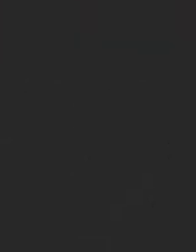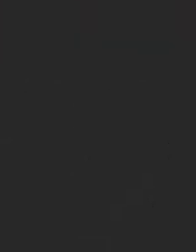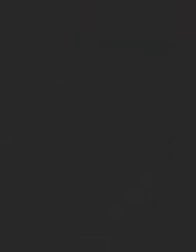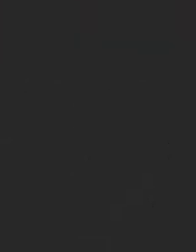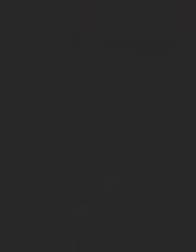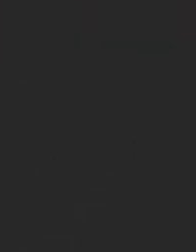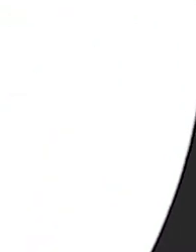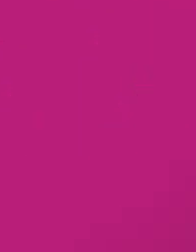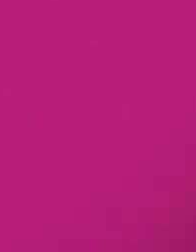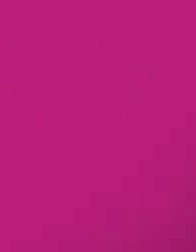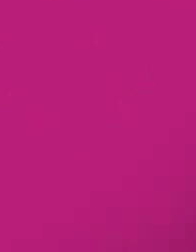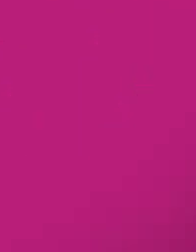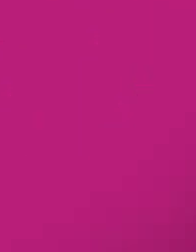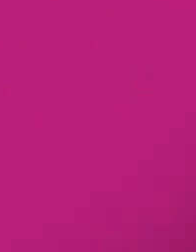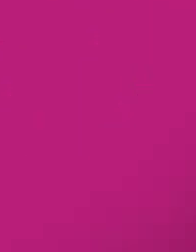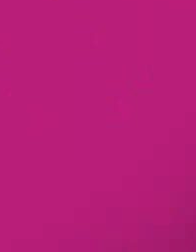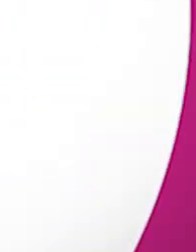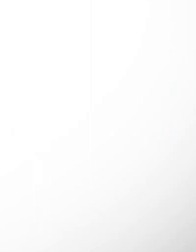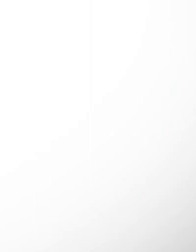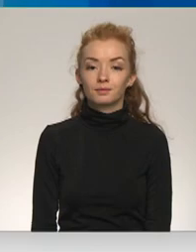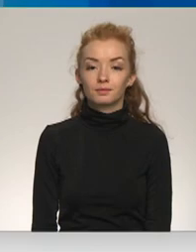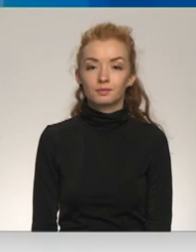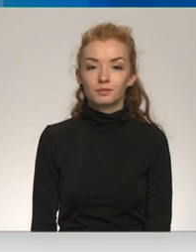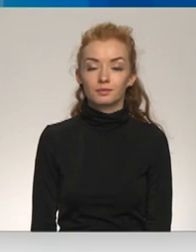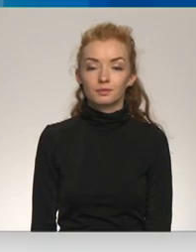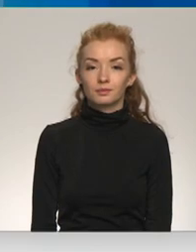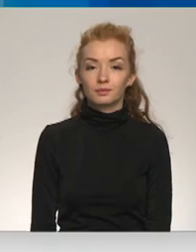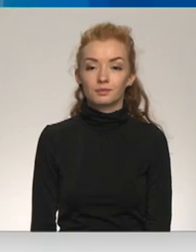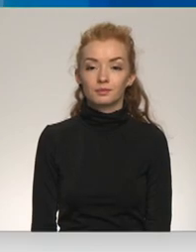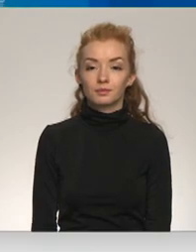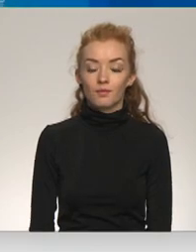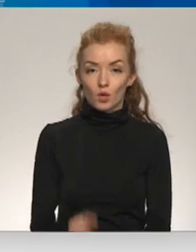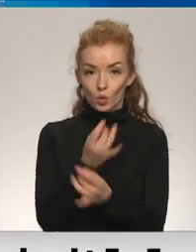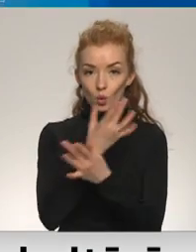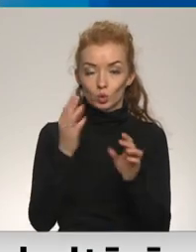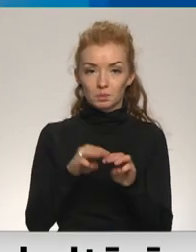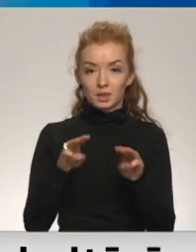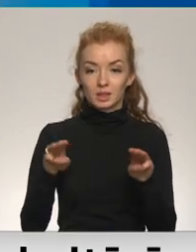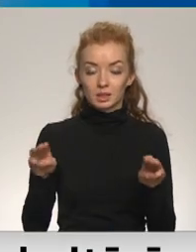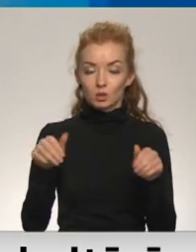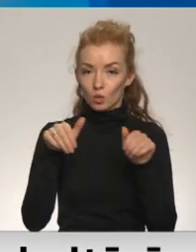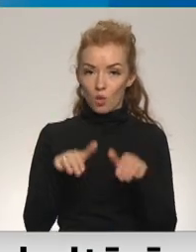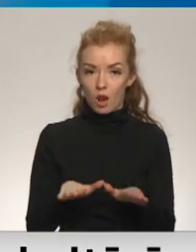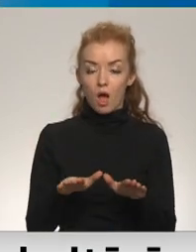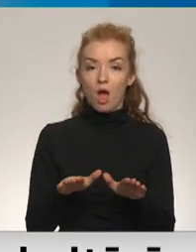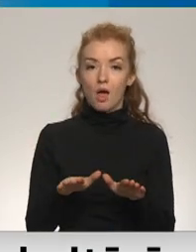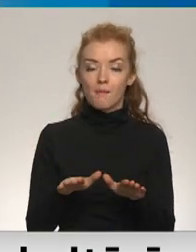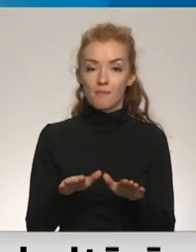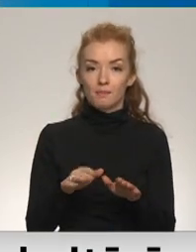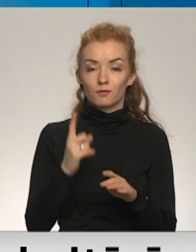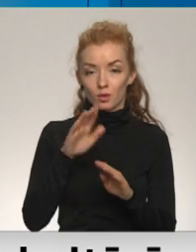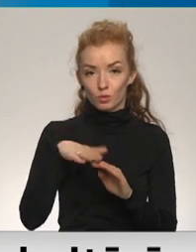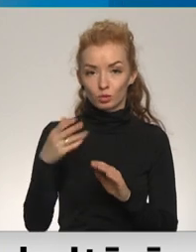Re, viss ēters ir te! Bet kultūras ministrs Nauris Puntulis ir pieņēmis lēmumu vienpusēji